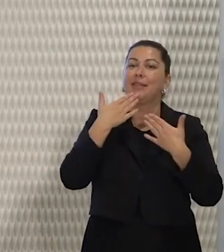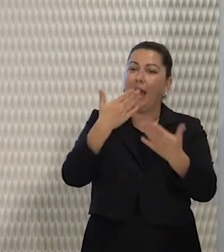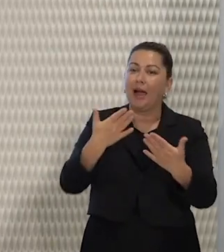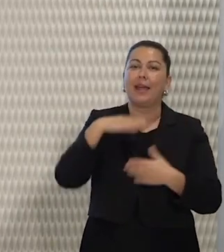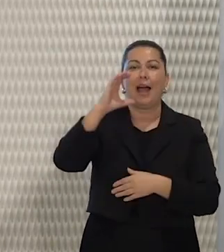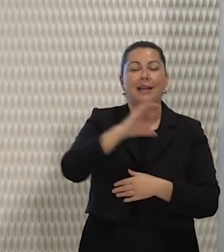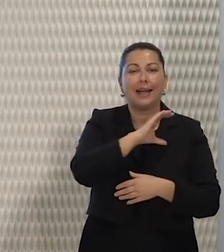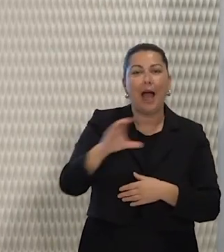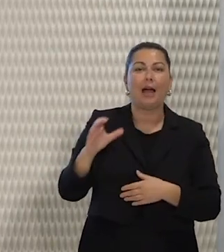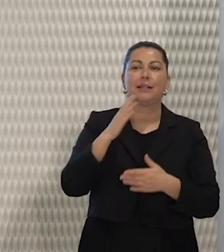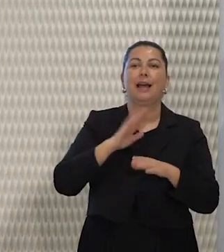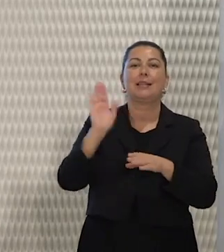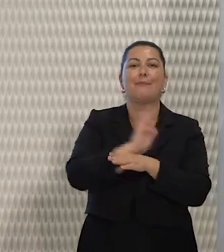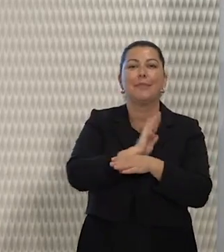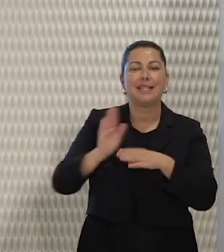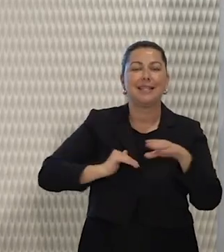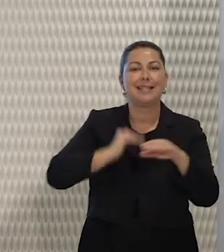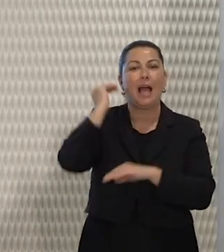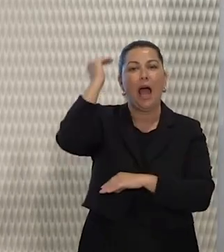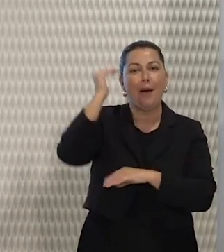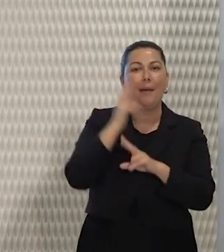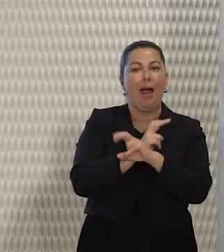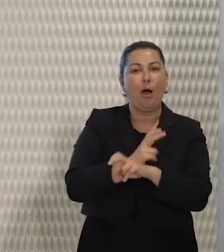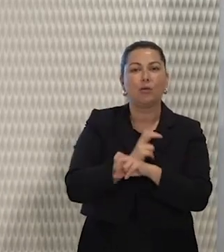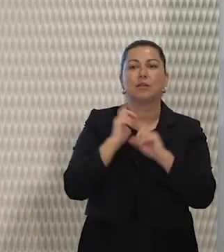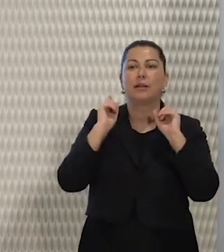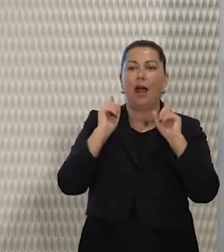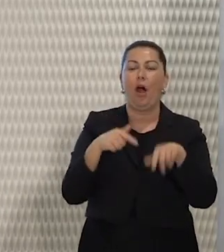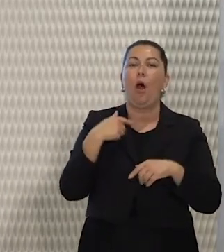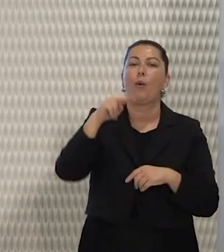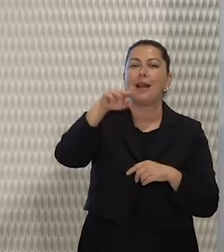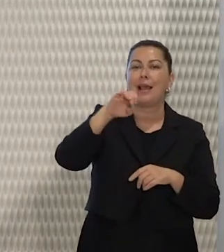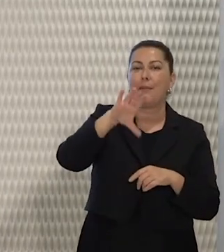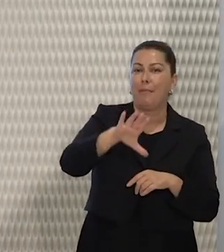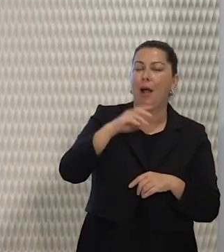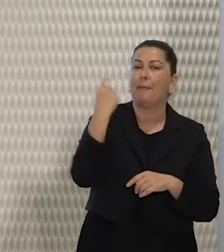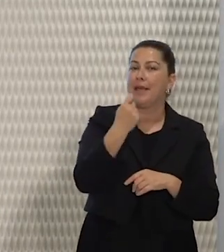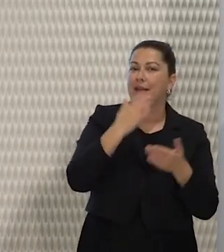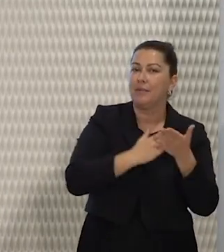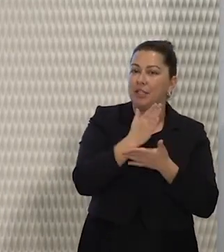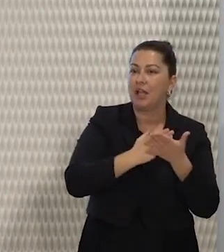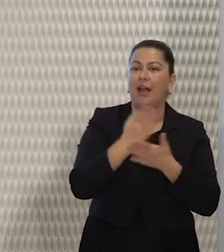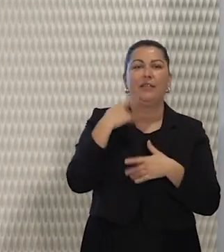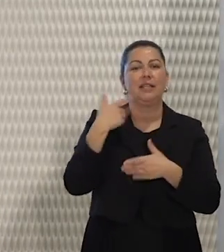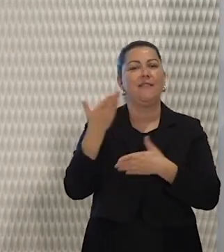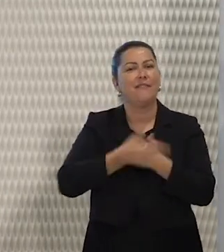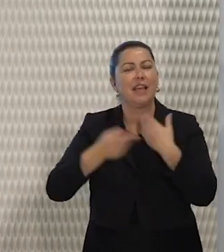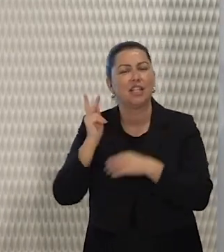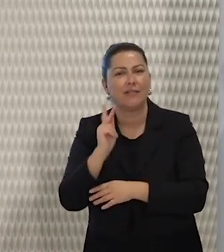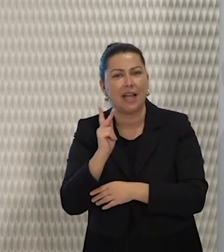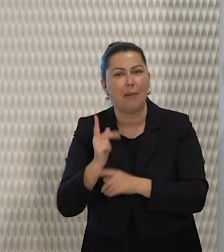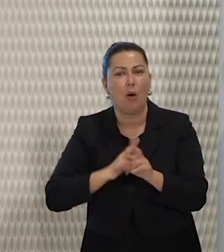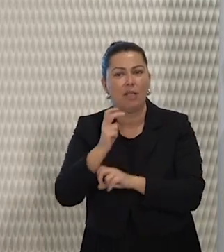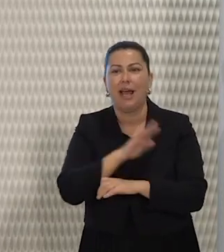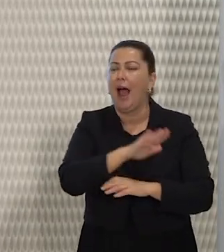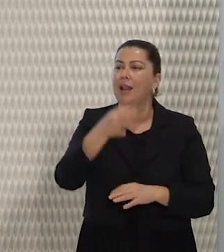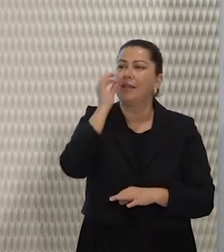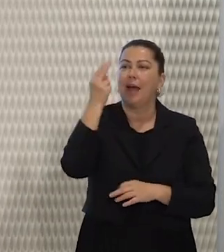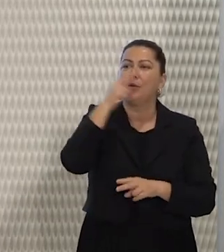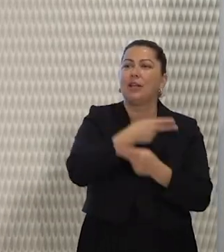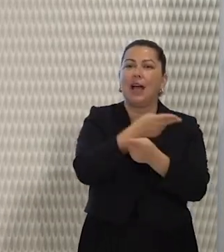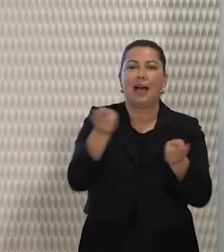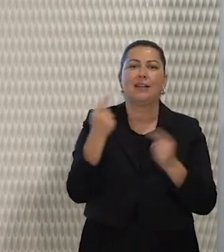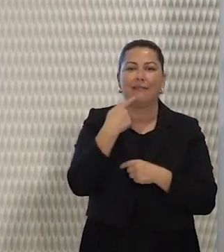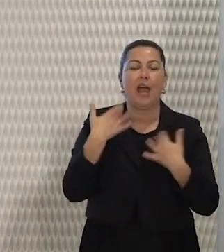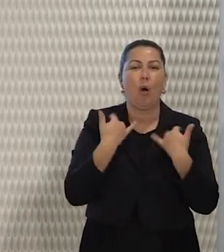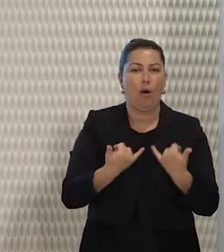Caritas Oberösterreich, an Business Upper Austria, an das NEBA-Betriebsservice, an die Wirtschaftskammer Oberösterreich, alle Damen und Herren, die beigetragen